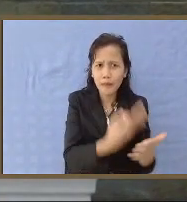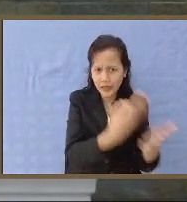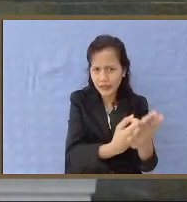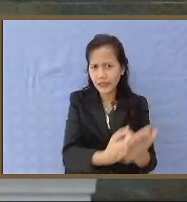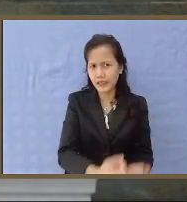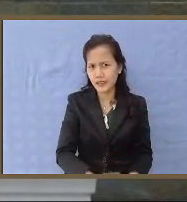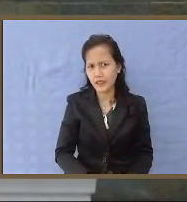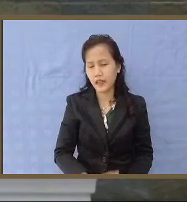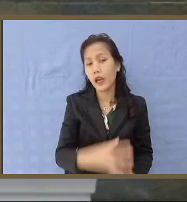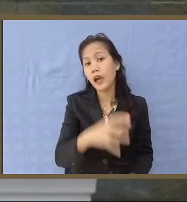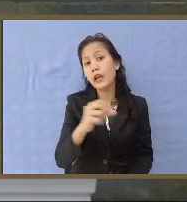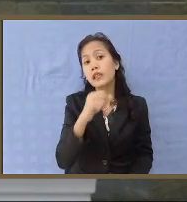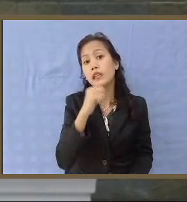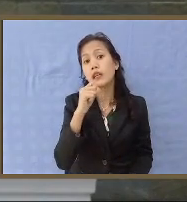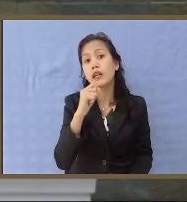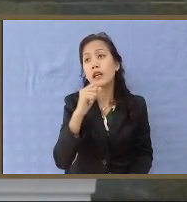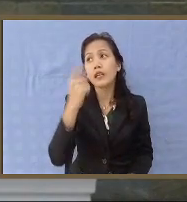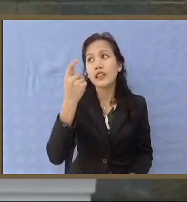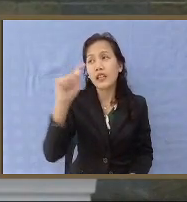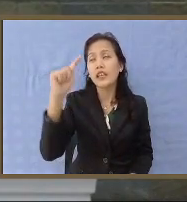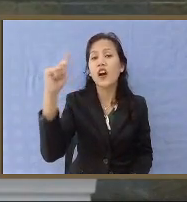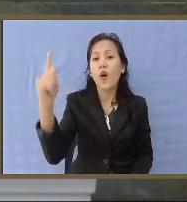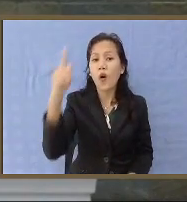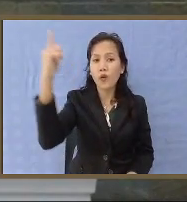The only person that can give you